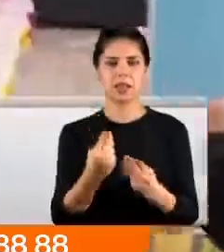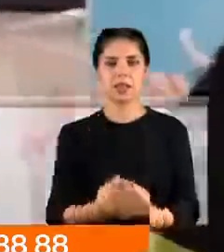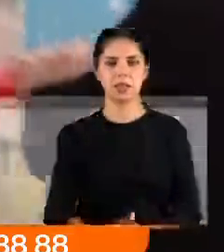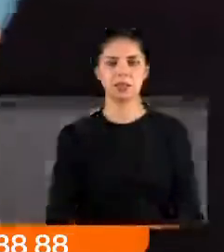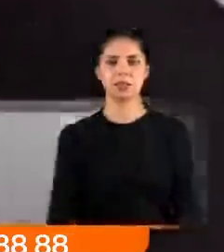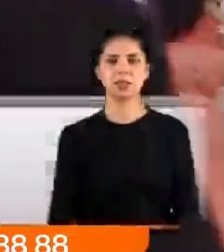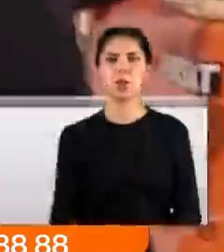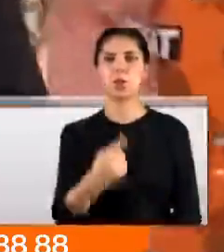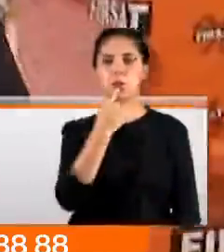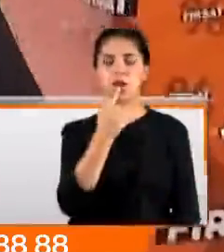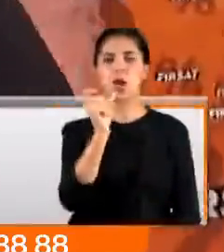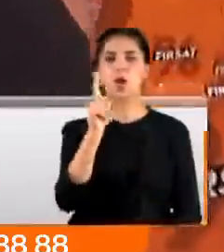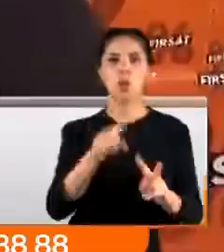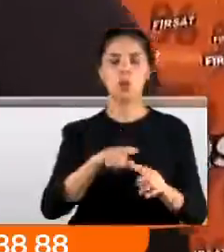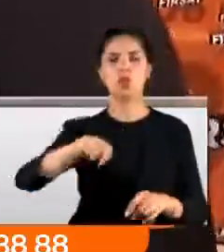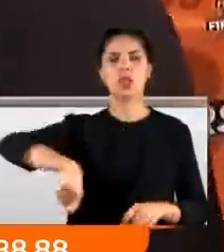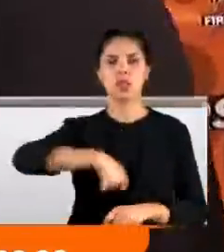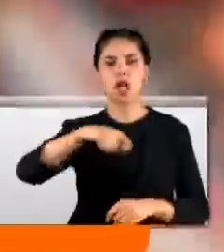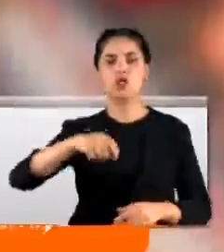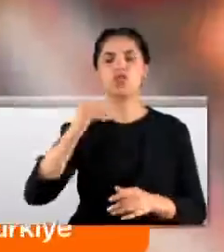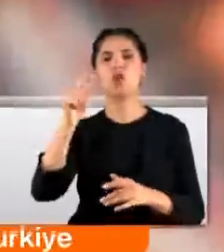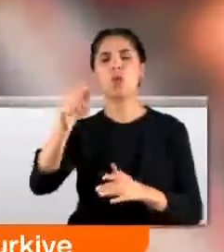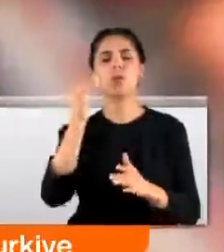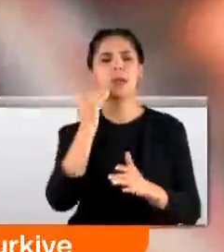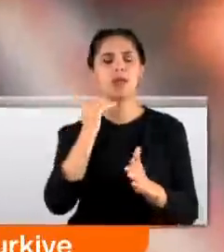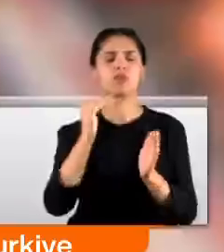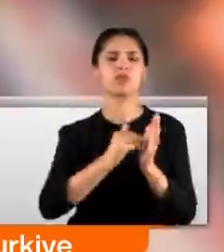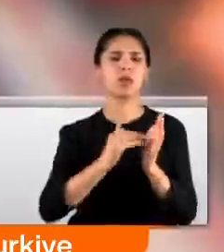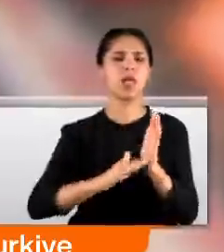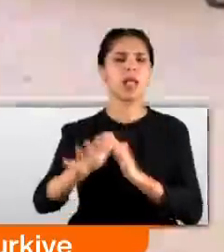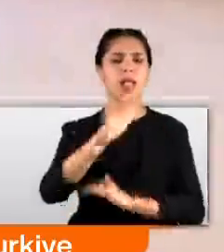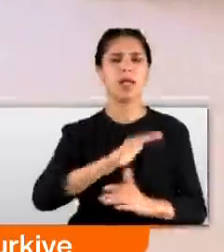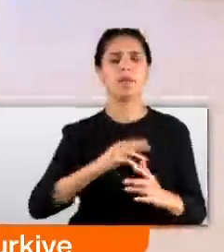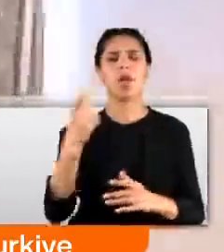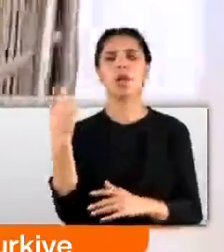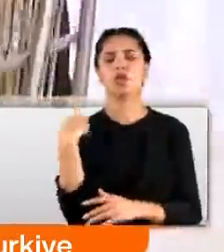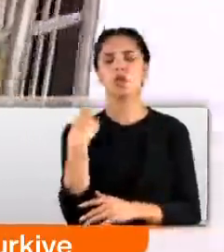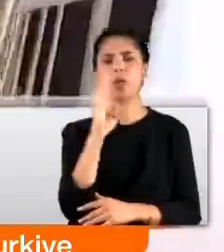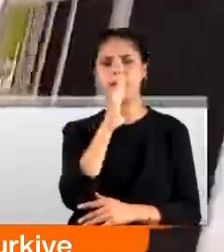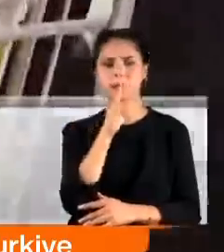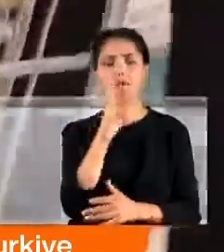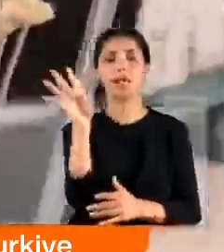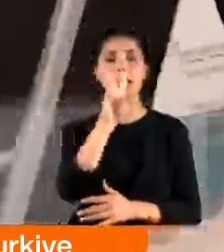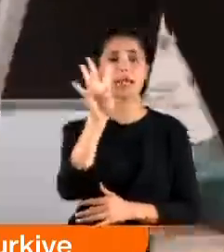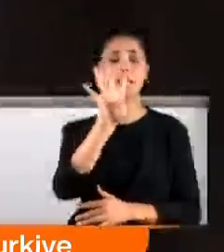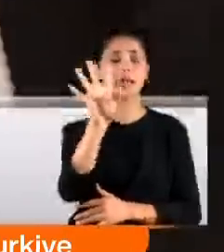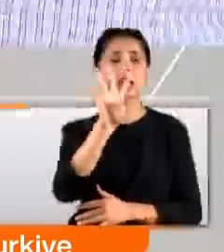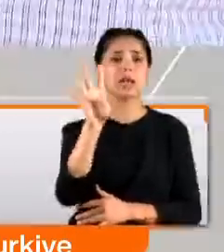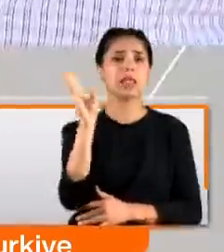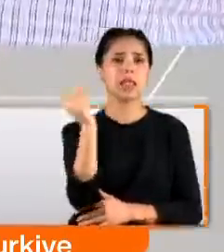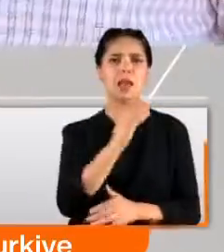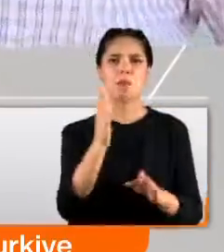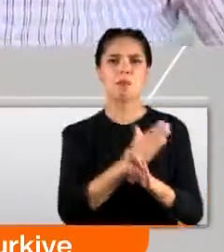tabii. Makarna, un, salça, pirinç, bulgur, mercimek, deterjan, tuvalet kağıdı. 40'a yakın üründe fiyatlar